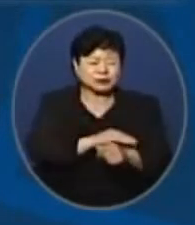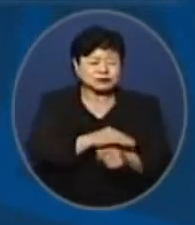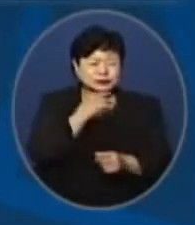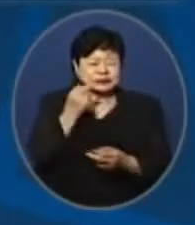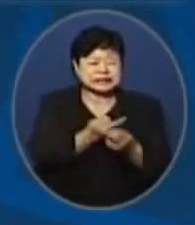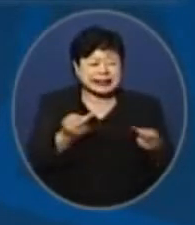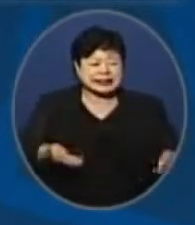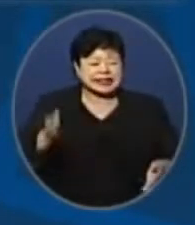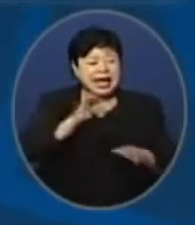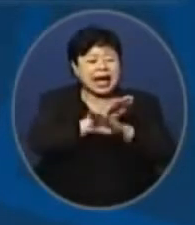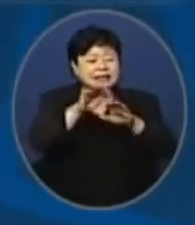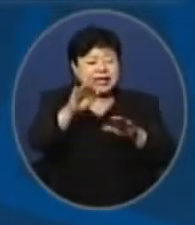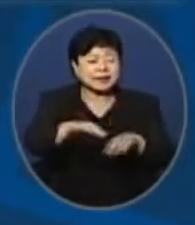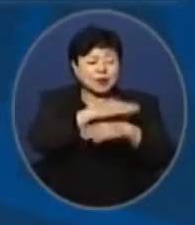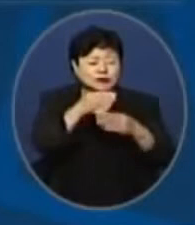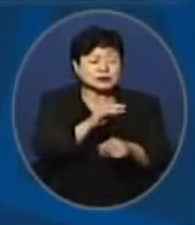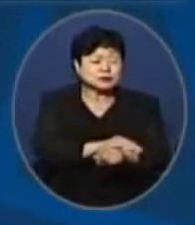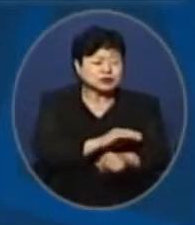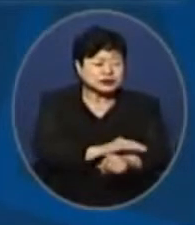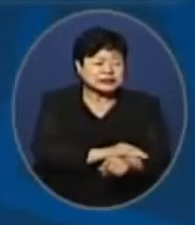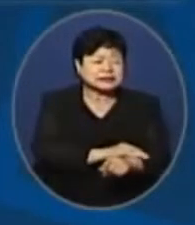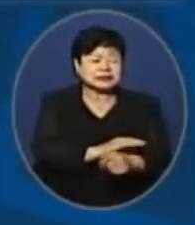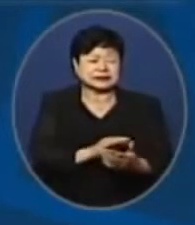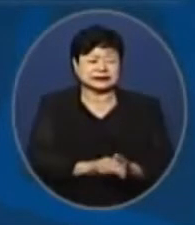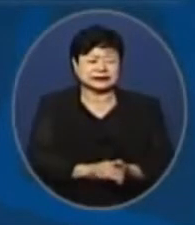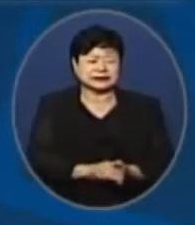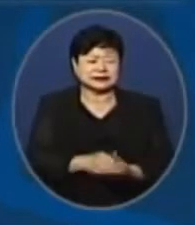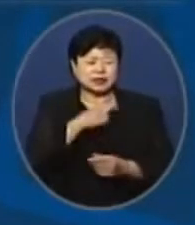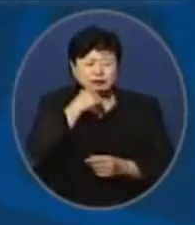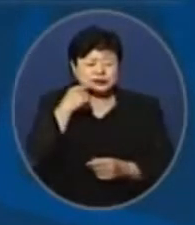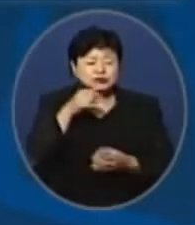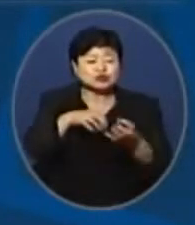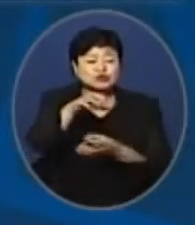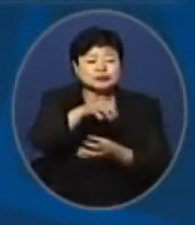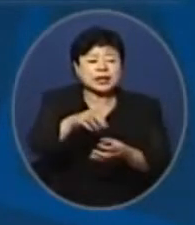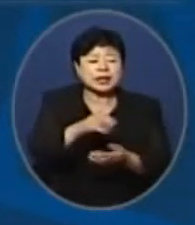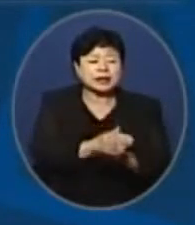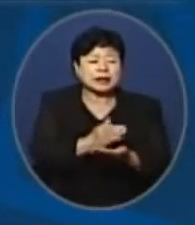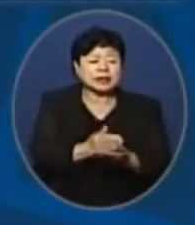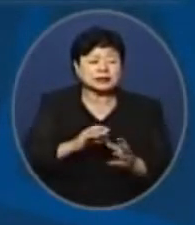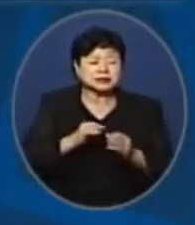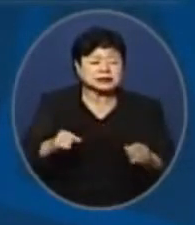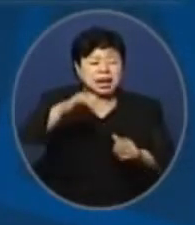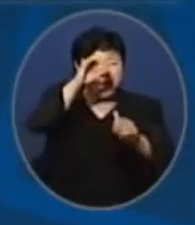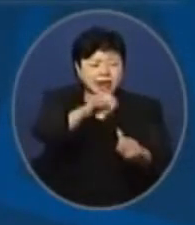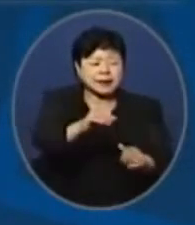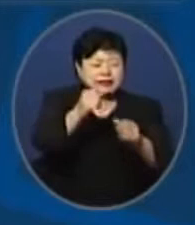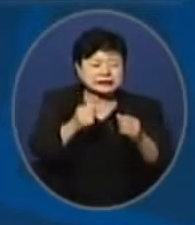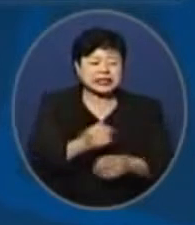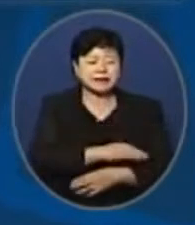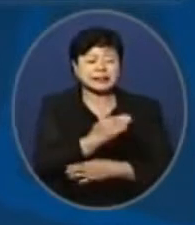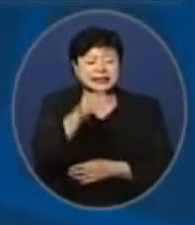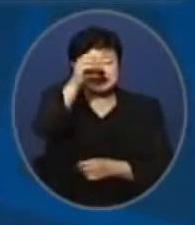붉은 산길과 하늘 아래 모든 것을 물들이는 붉은 구름에는 온갖 정치적 압박에도 살아